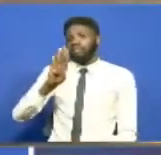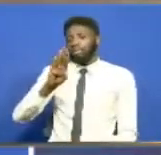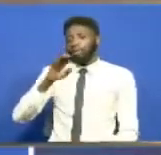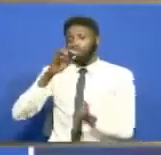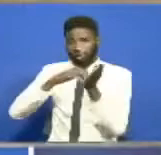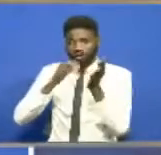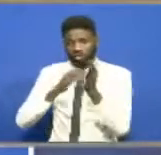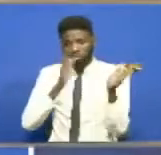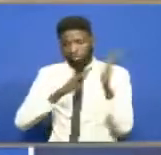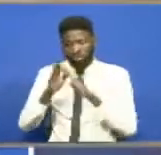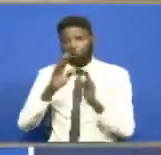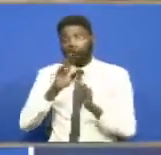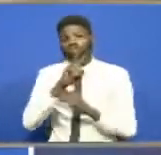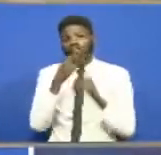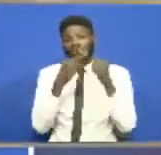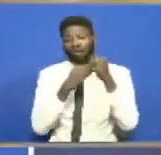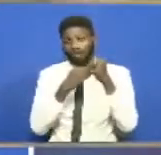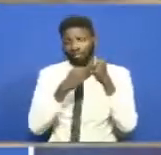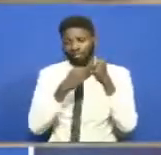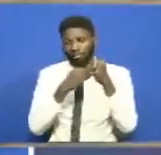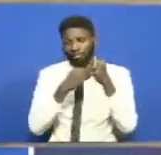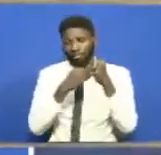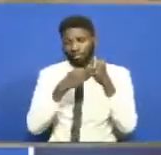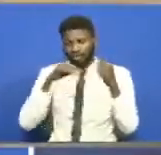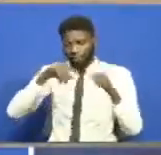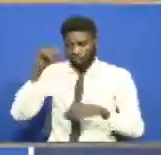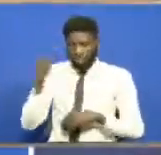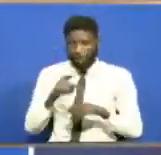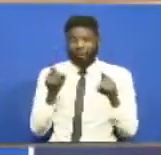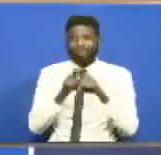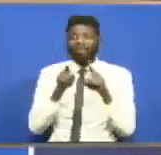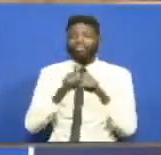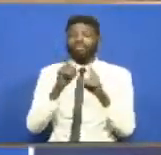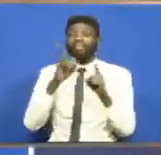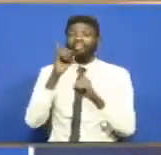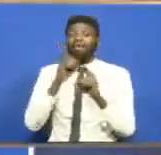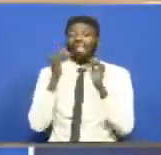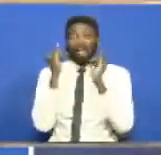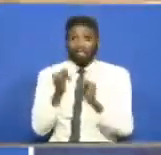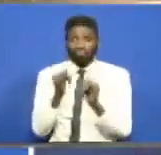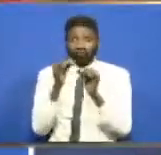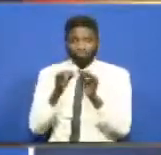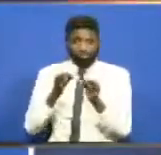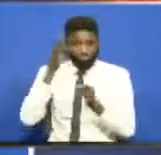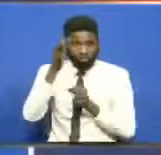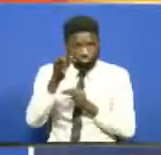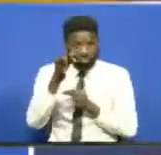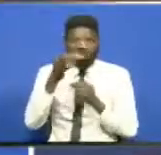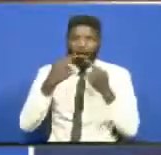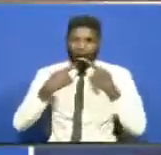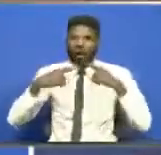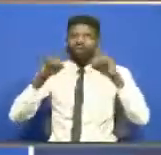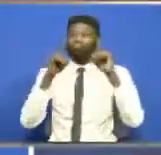kuandaliwa tarehe 28 mwezi huu, na tarehe mpya ya mkondo huo wa Machakos ingali haijatangazwa.